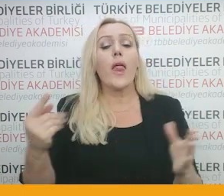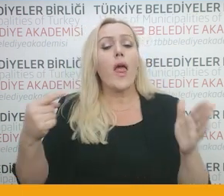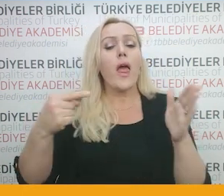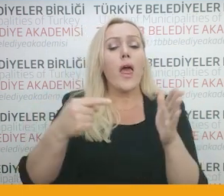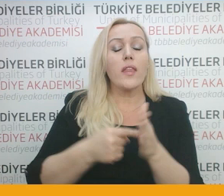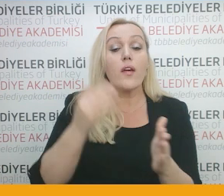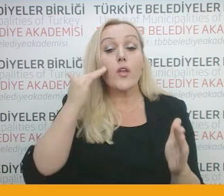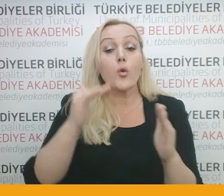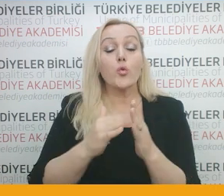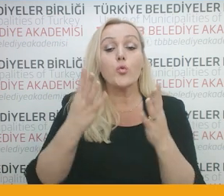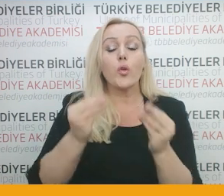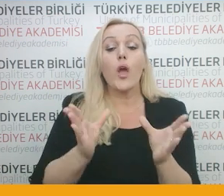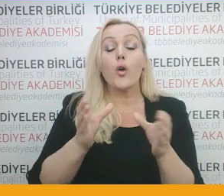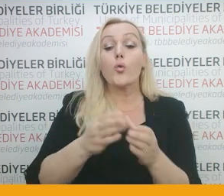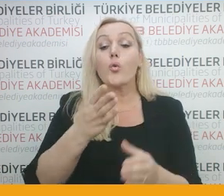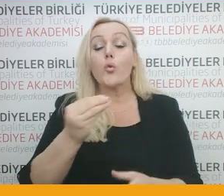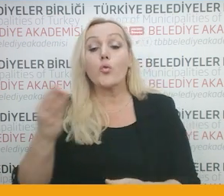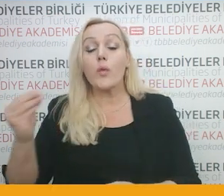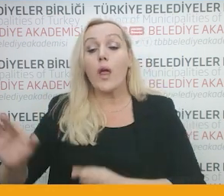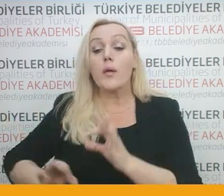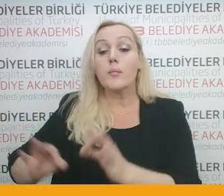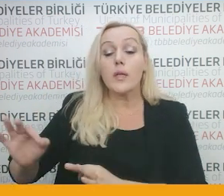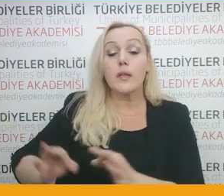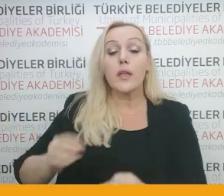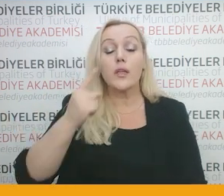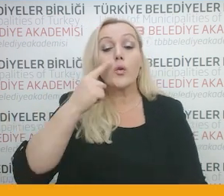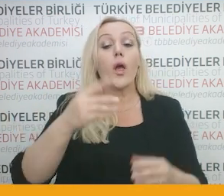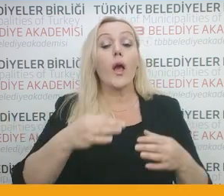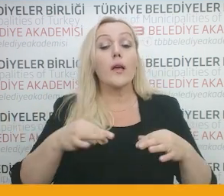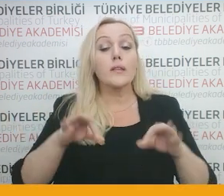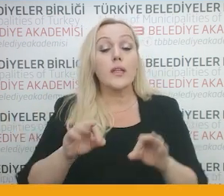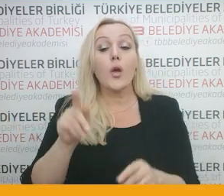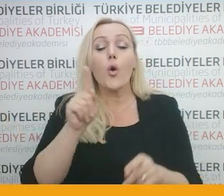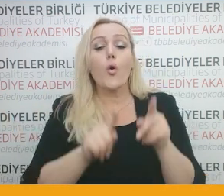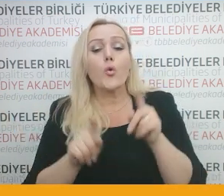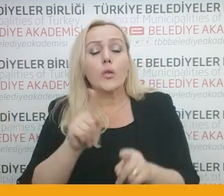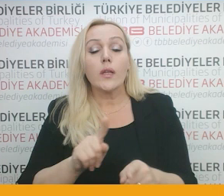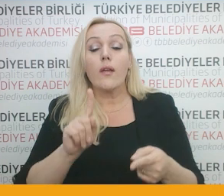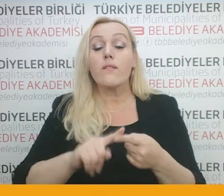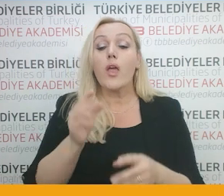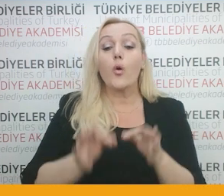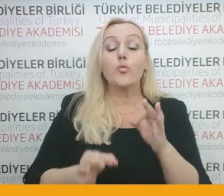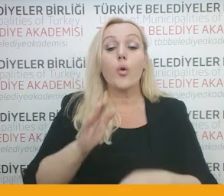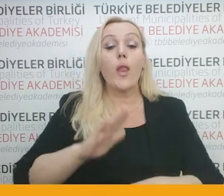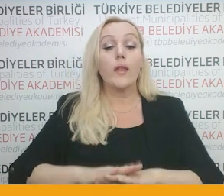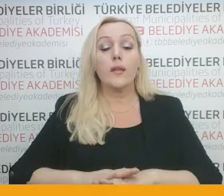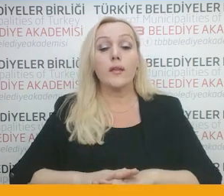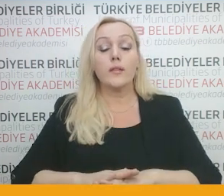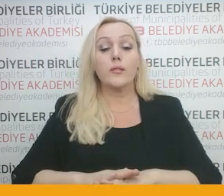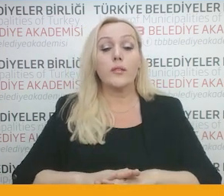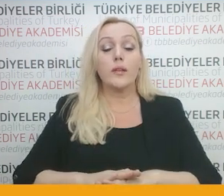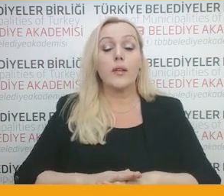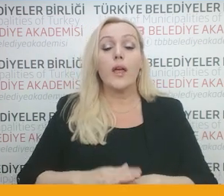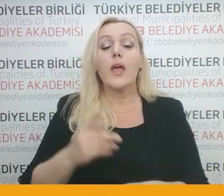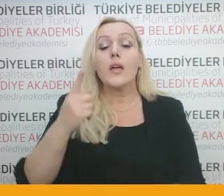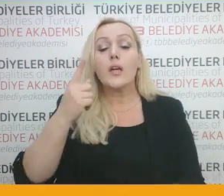şekilde idarelerin stratejik planlarına göre hazırlanır, uygulanır ve kontrol edilir.